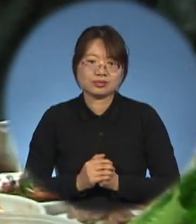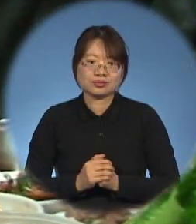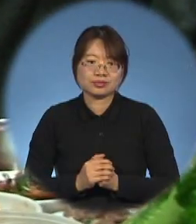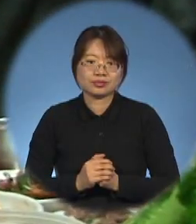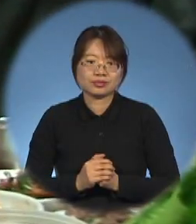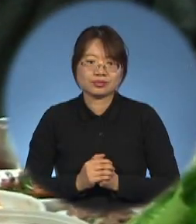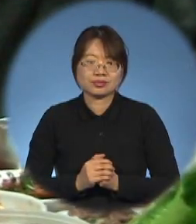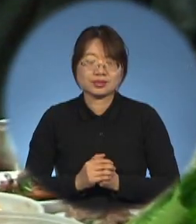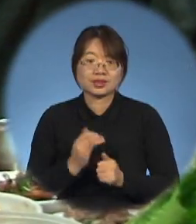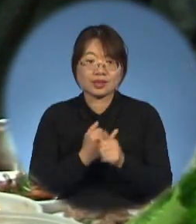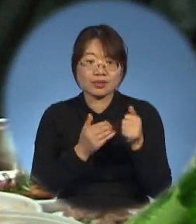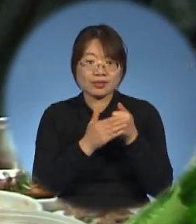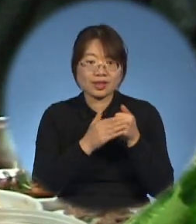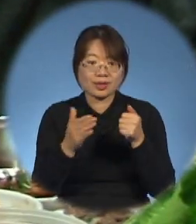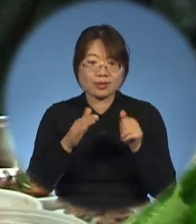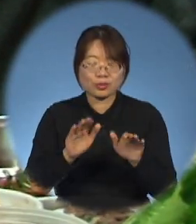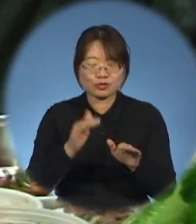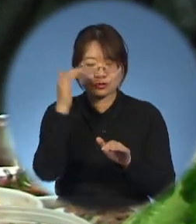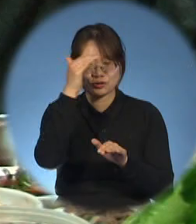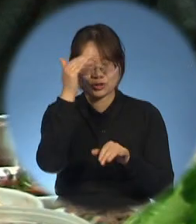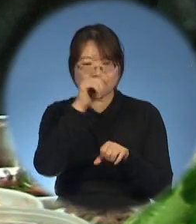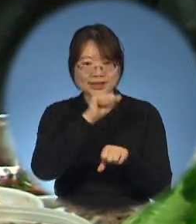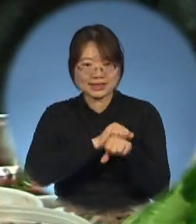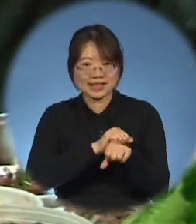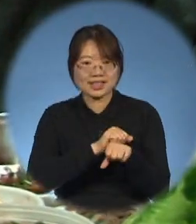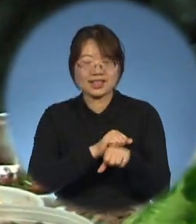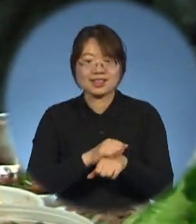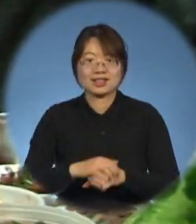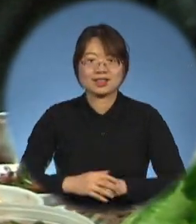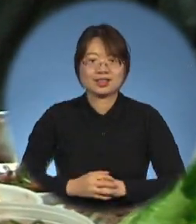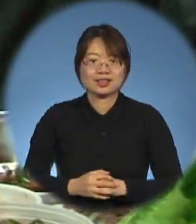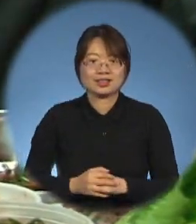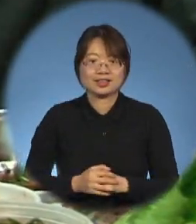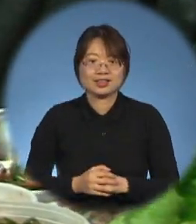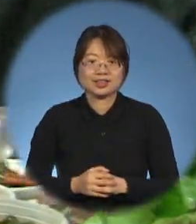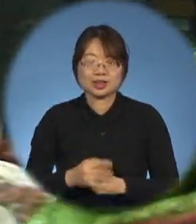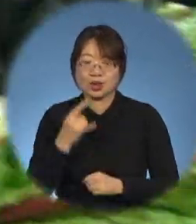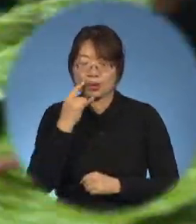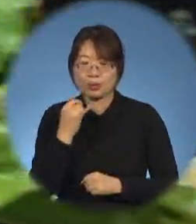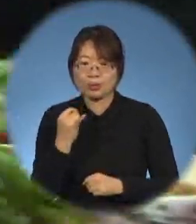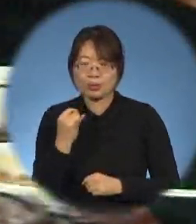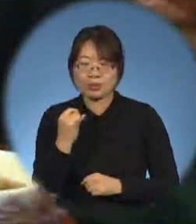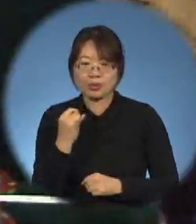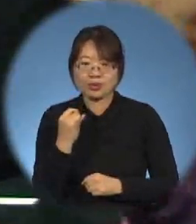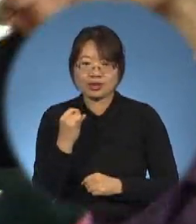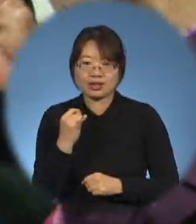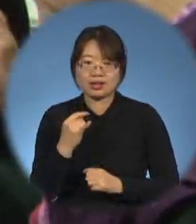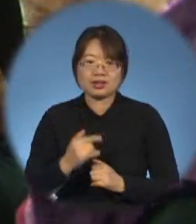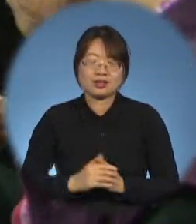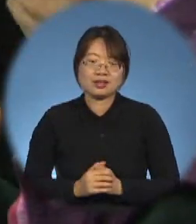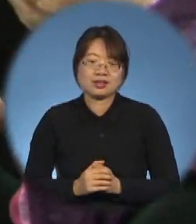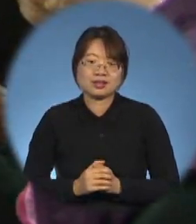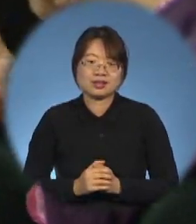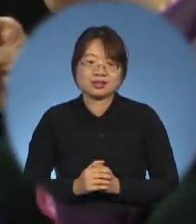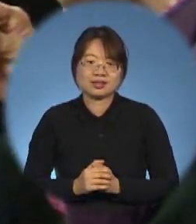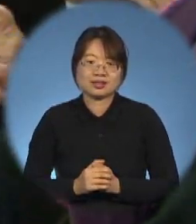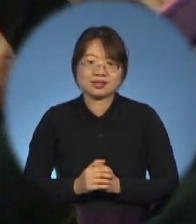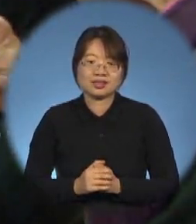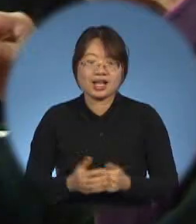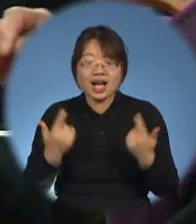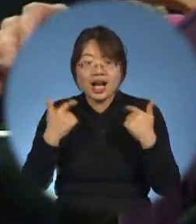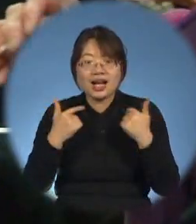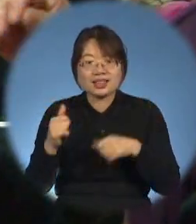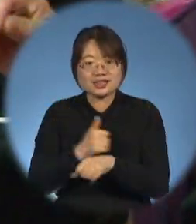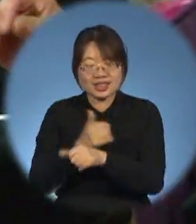명암이 각본에 온풍 걍 다 아래 써 언제 한번 5 쿨 걍